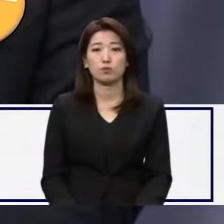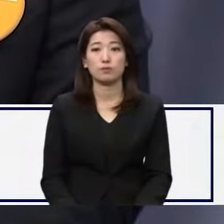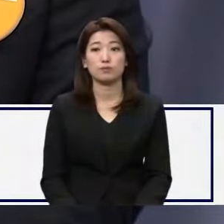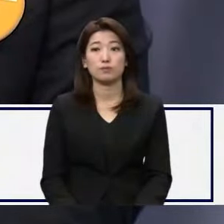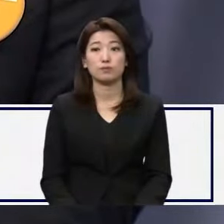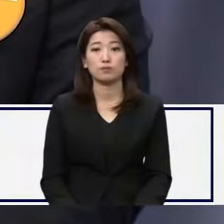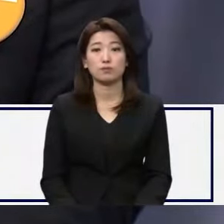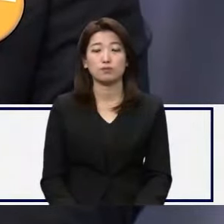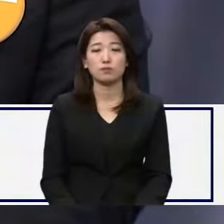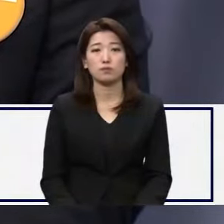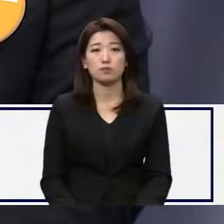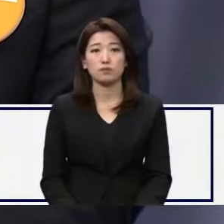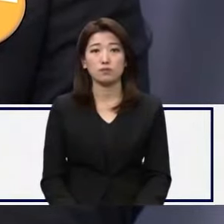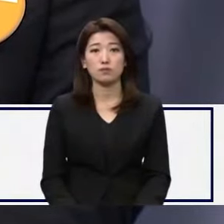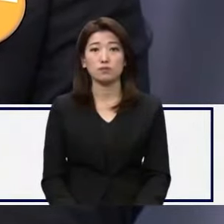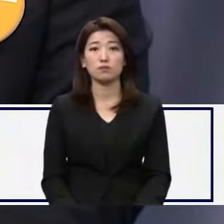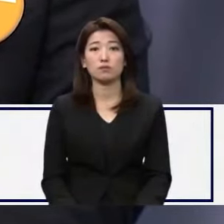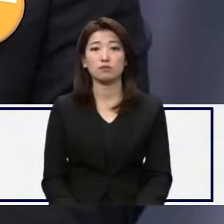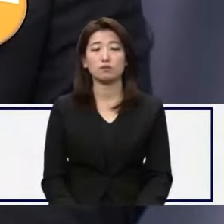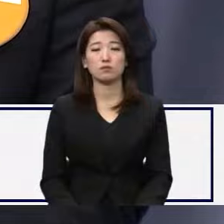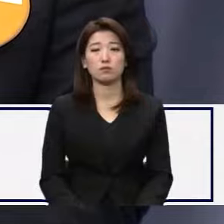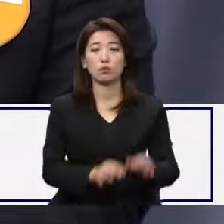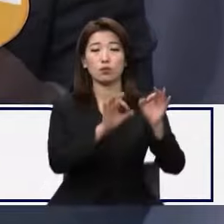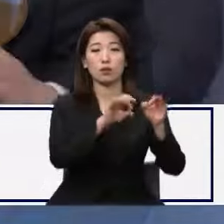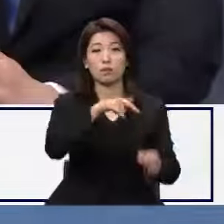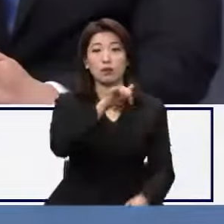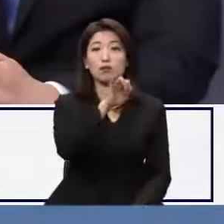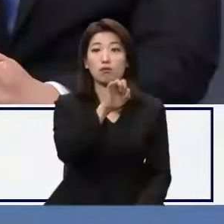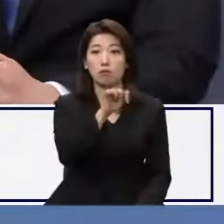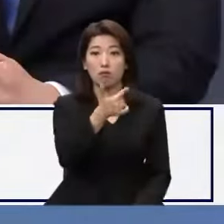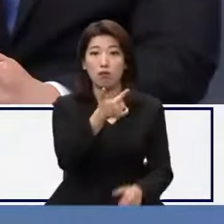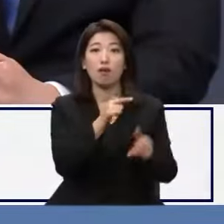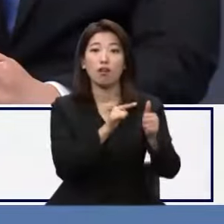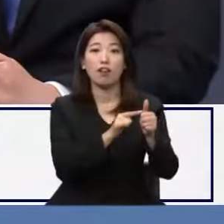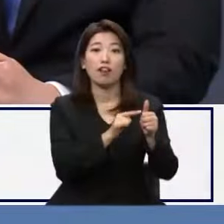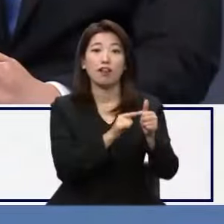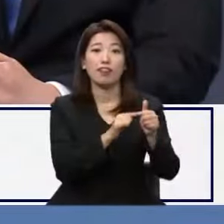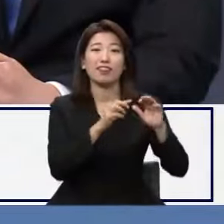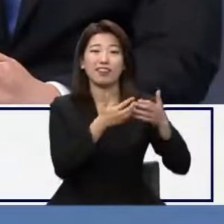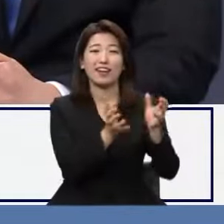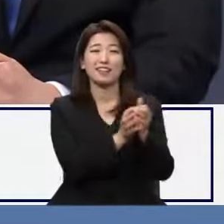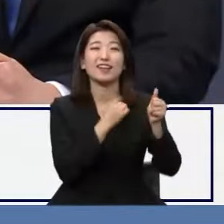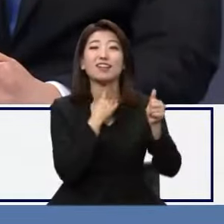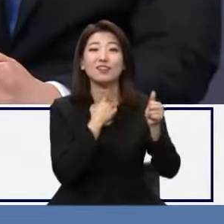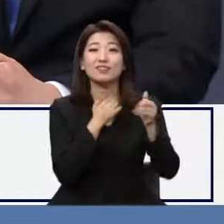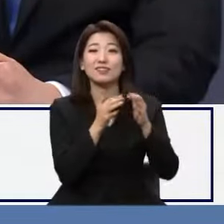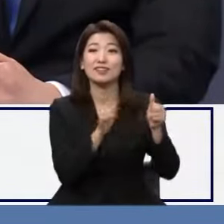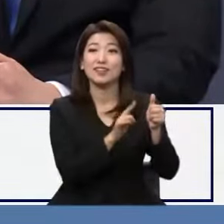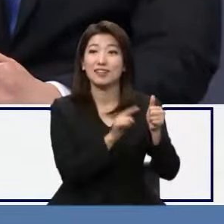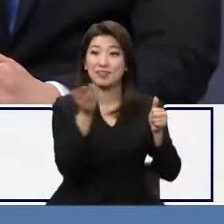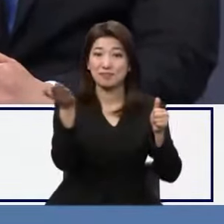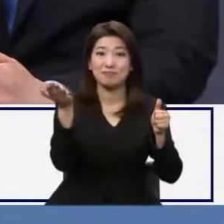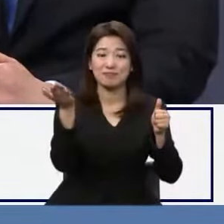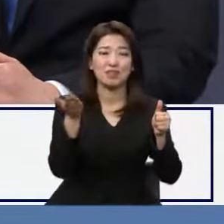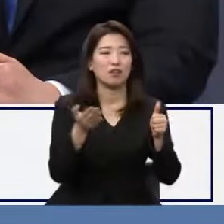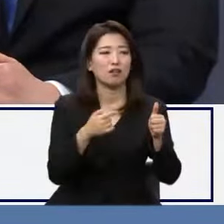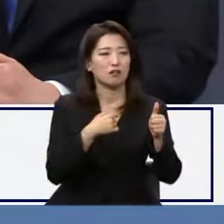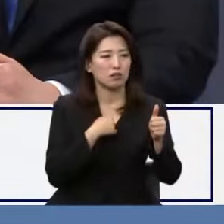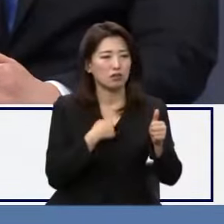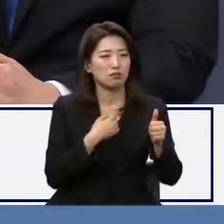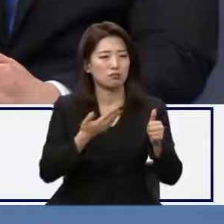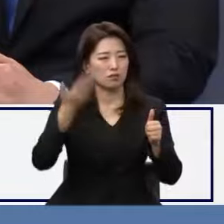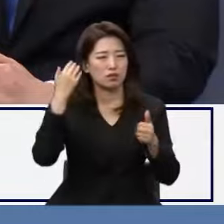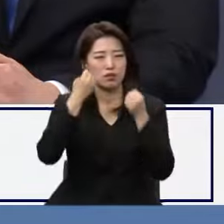응답하겠다 말씀하시지 않았습니까 전에 그렇기 때문에 지금 책임 있는 중진들이 당의 선거 승리와 자 입법부의